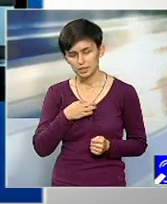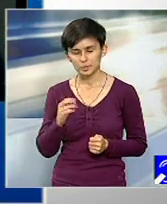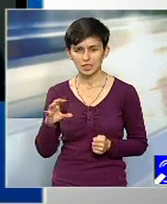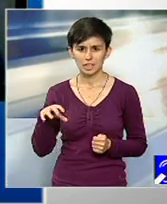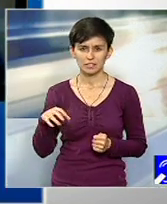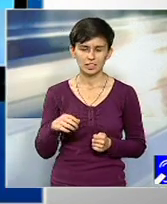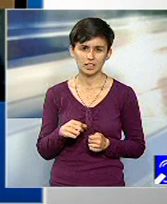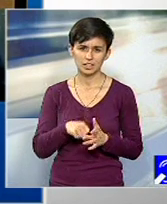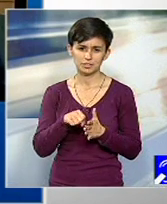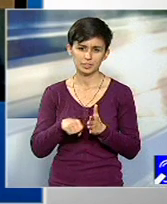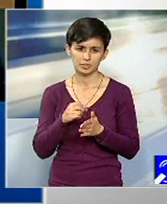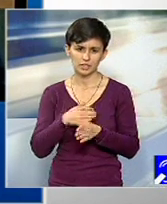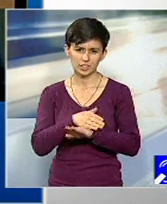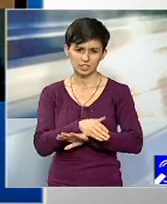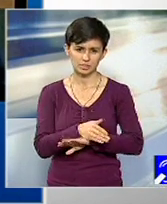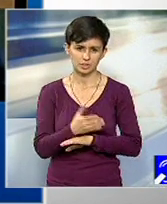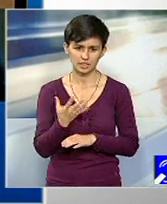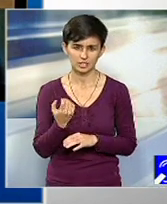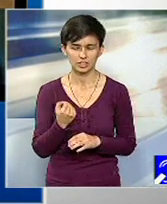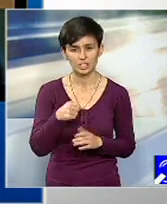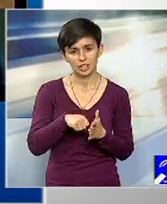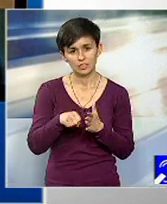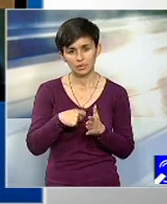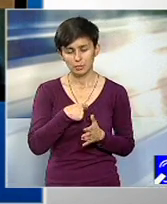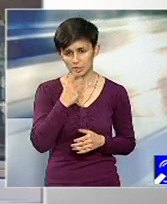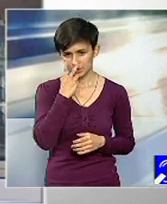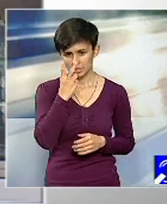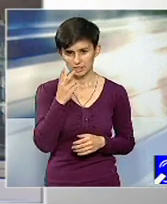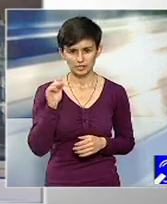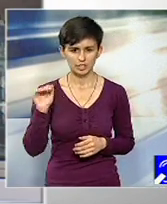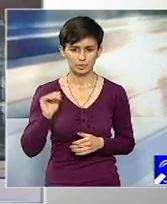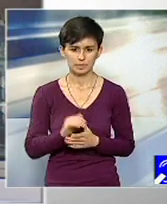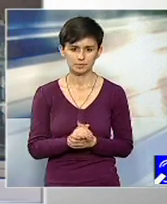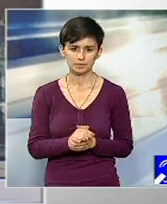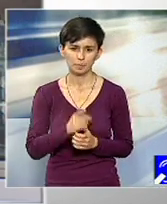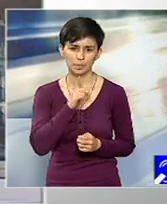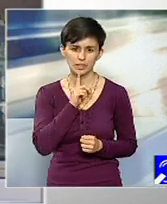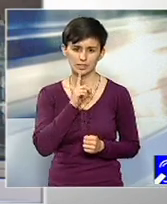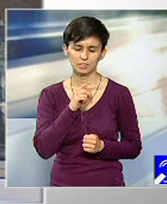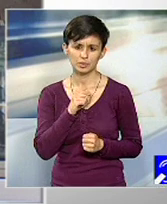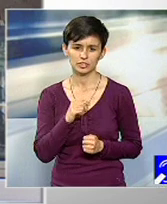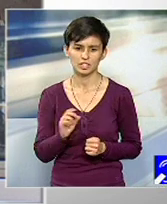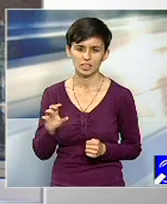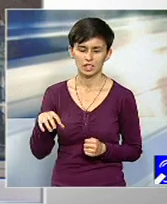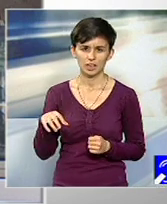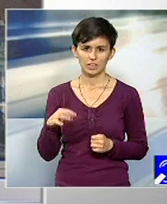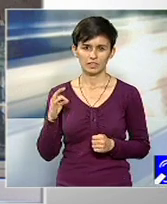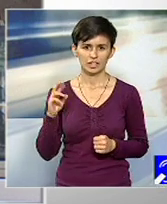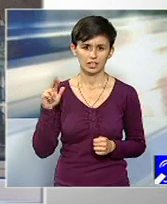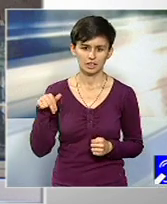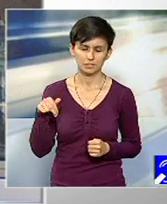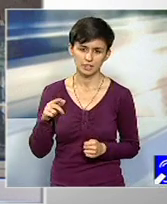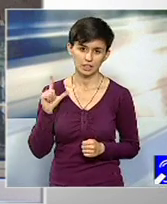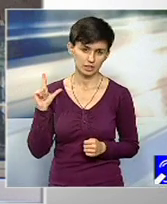accesibilizat. Ce este, ce filme putem urmări în acest an? Se numește Caravana Fan. Doi, să-i spunem, pentru că este a doua caravană,